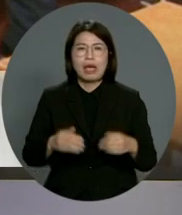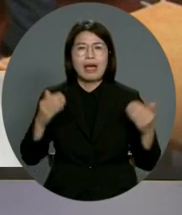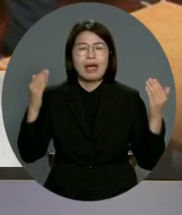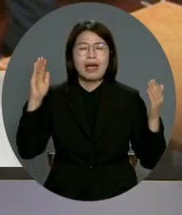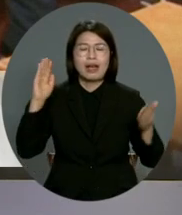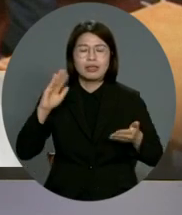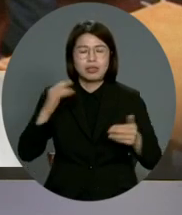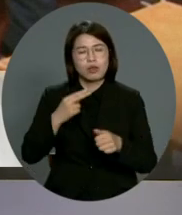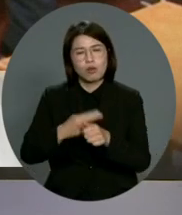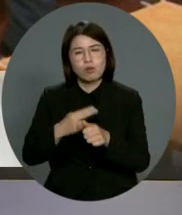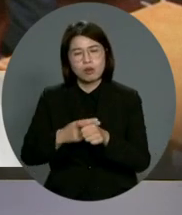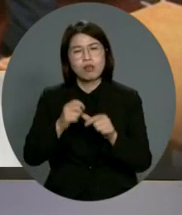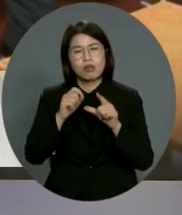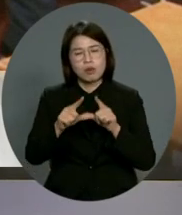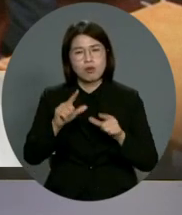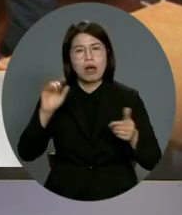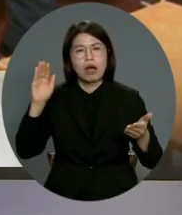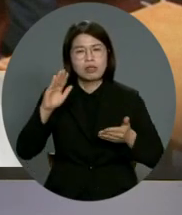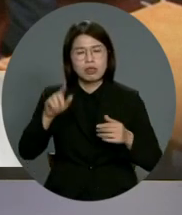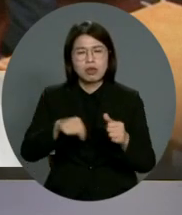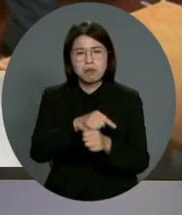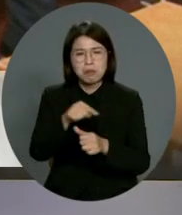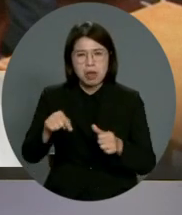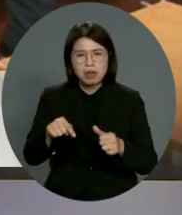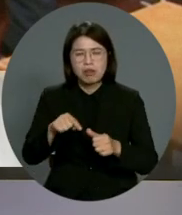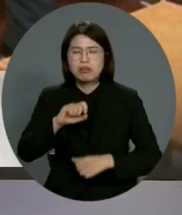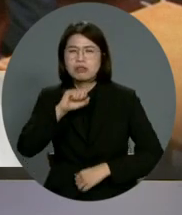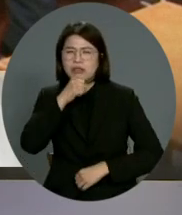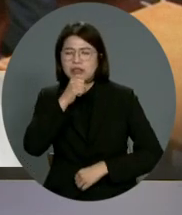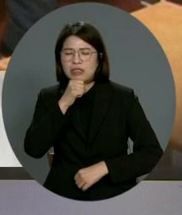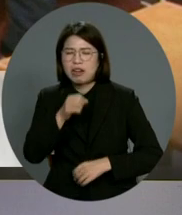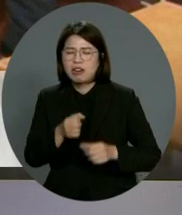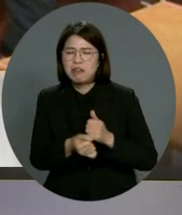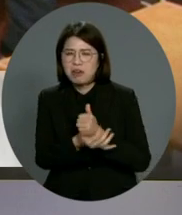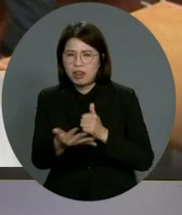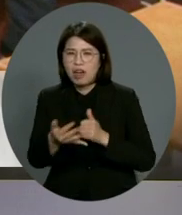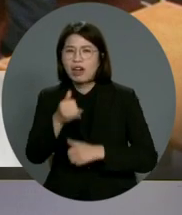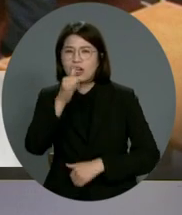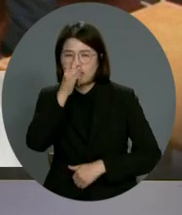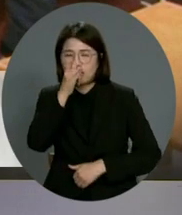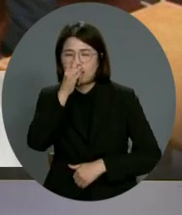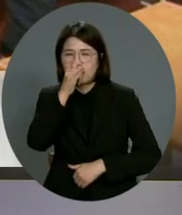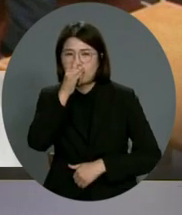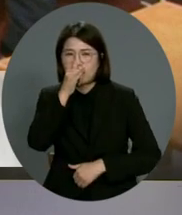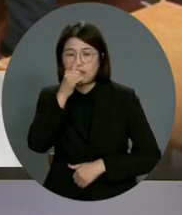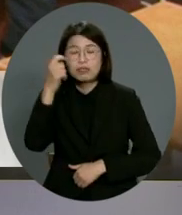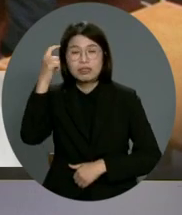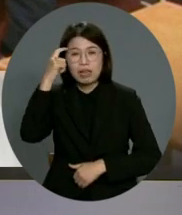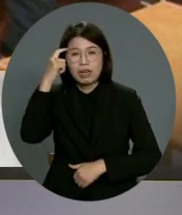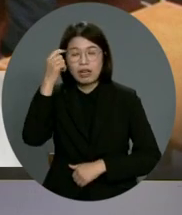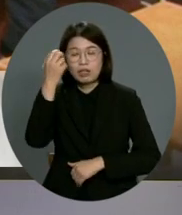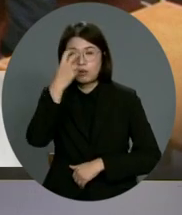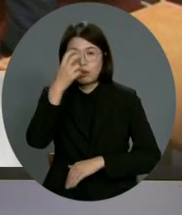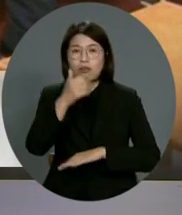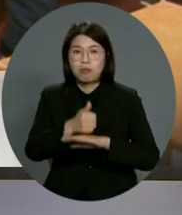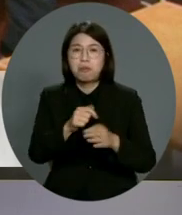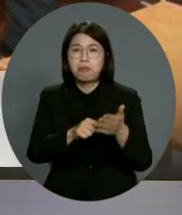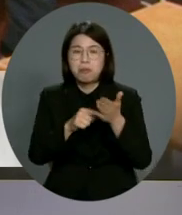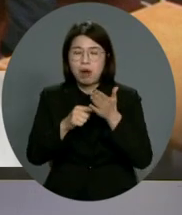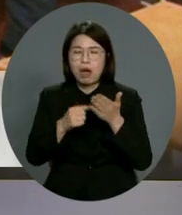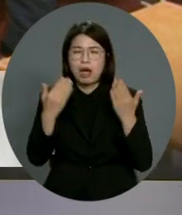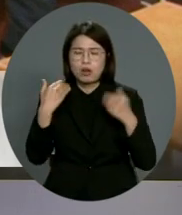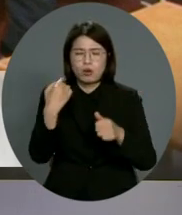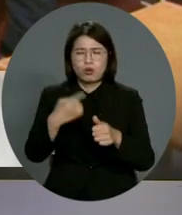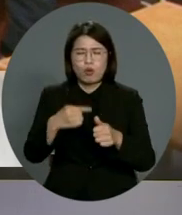학생이나 교사 대부분이 학생의 배경이 성적에 영향을 미친다고 생각하는 것으로 바뀌었습니다 공교육만으로는